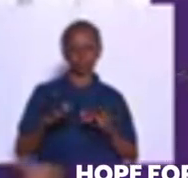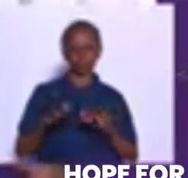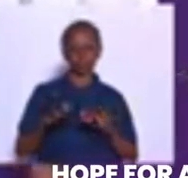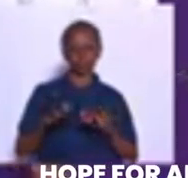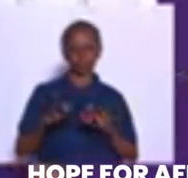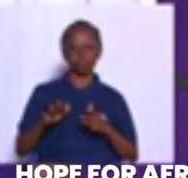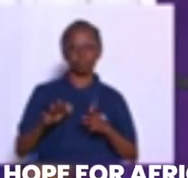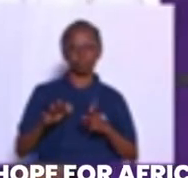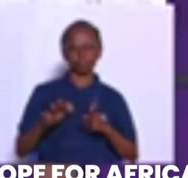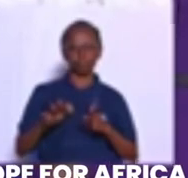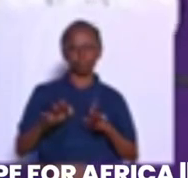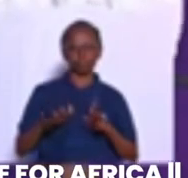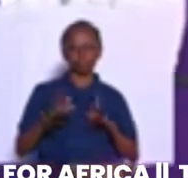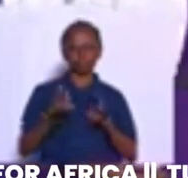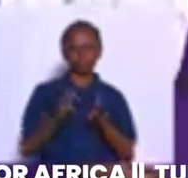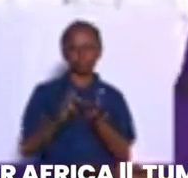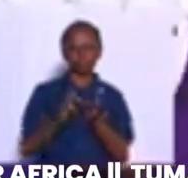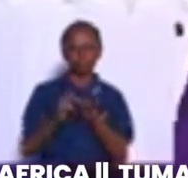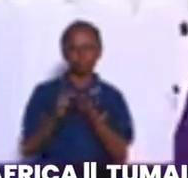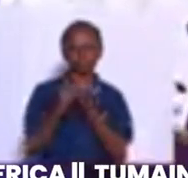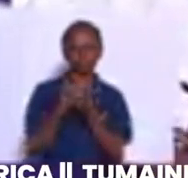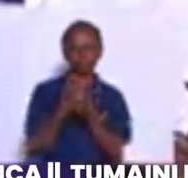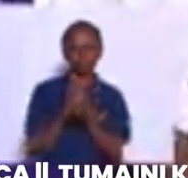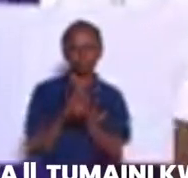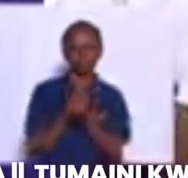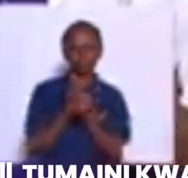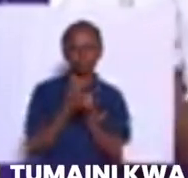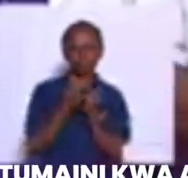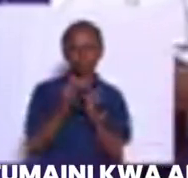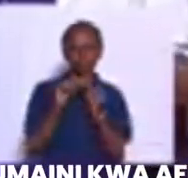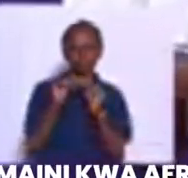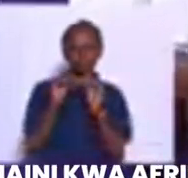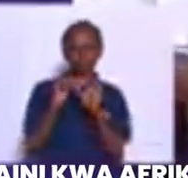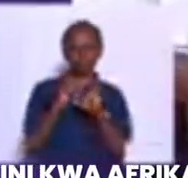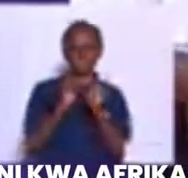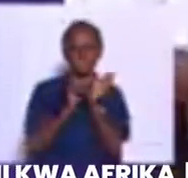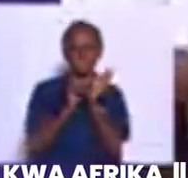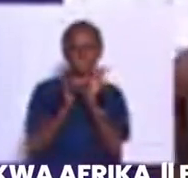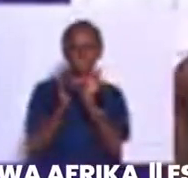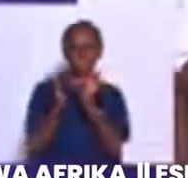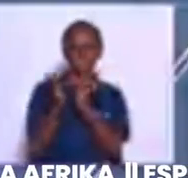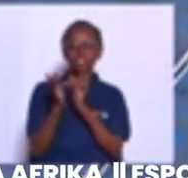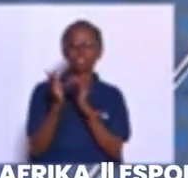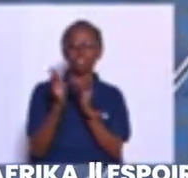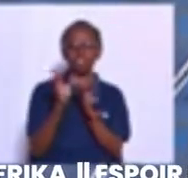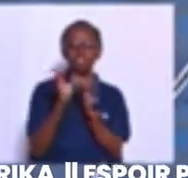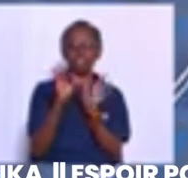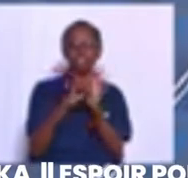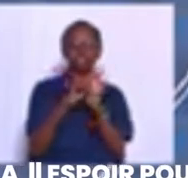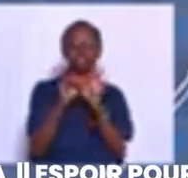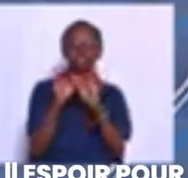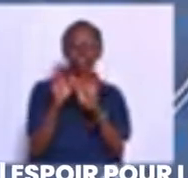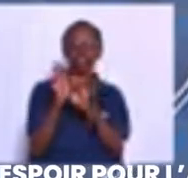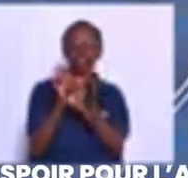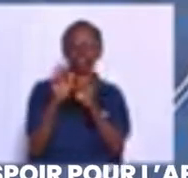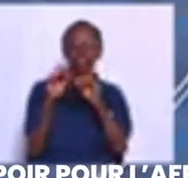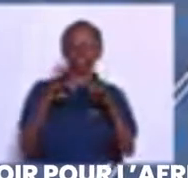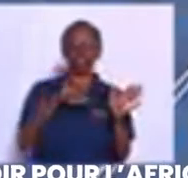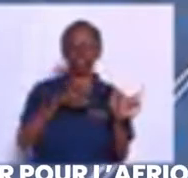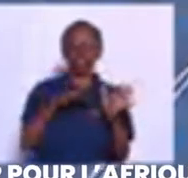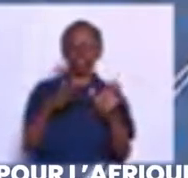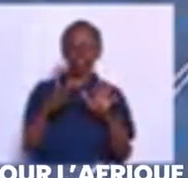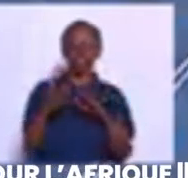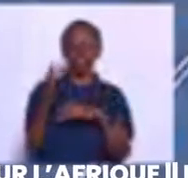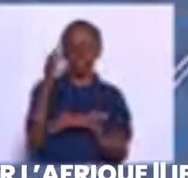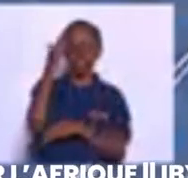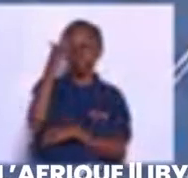ndiyo wokovu wetu. Salama wake Kristo alipo angikwa kusudi atufilie.